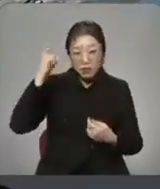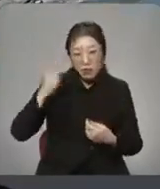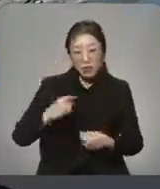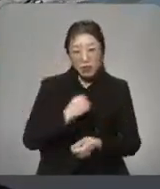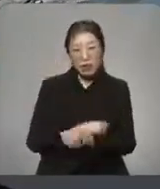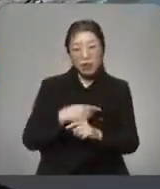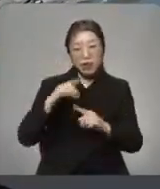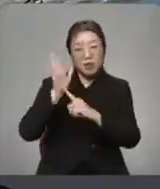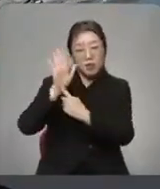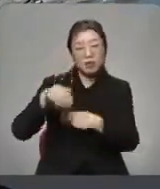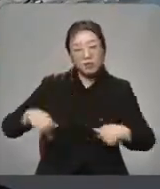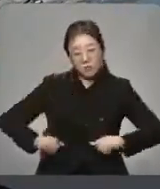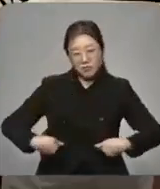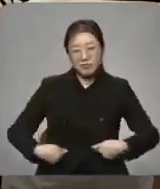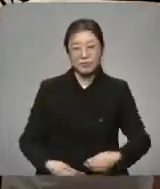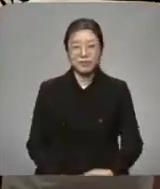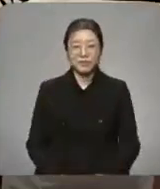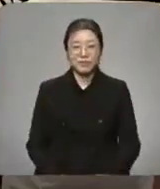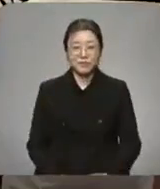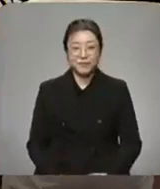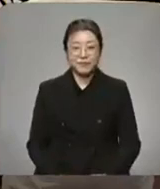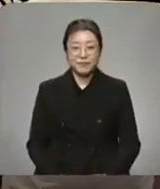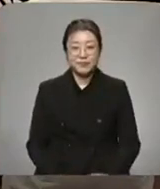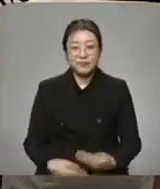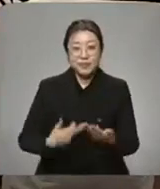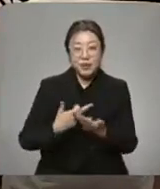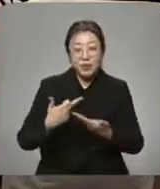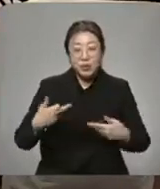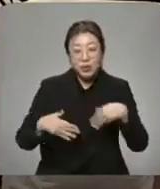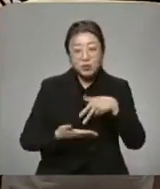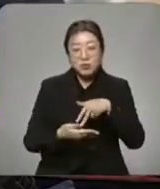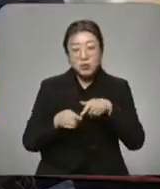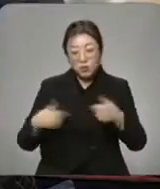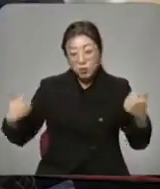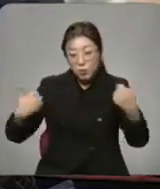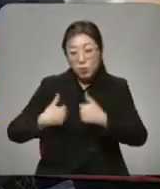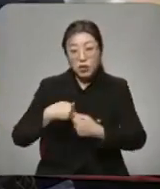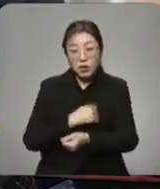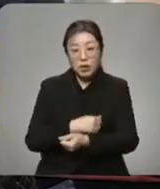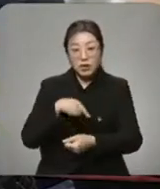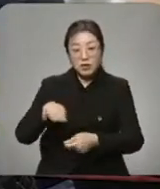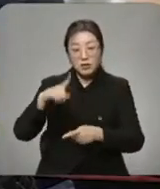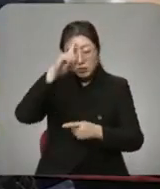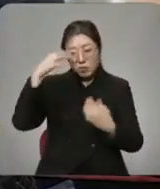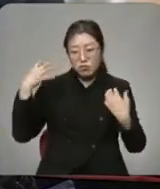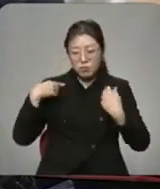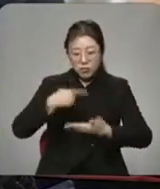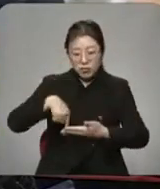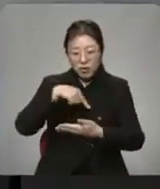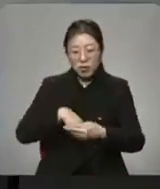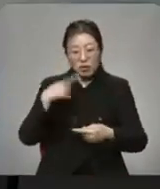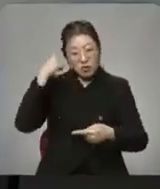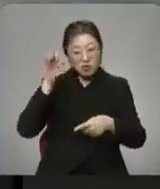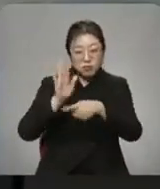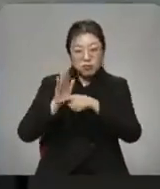의지를 꼭 보여줬으면 하는 바람입니다. 강원도는 이번 지원위 첫 회의가 정부 안에 부정적인 기류를 바꿀